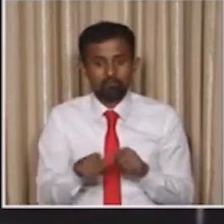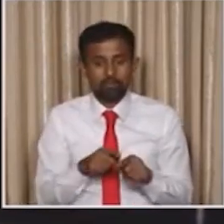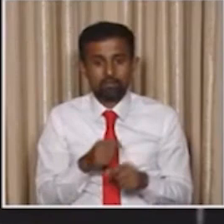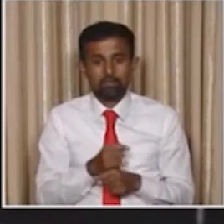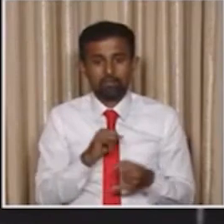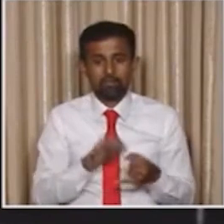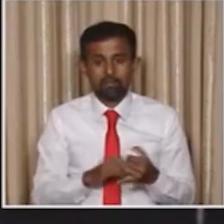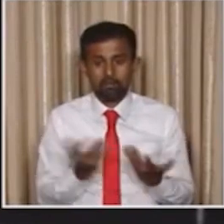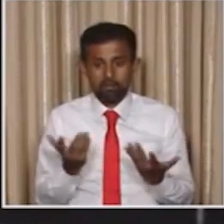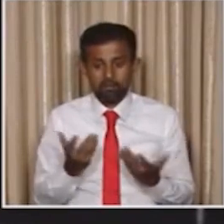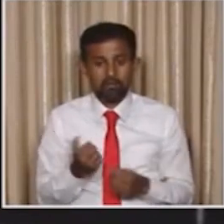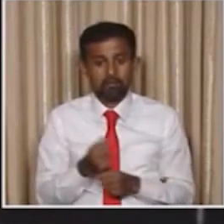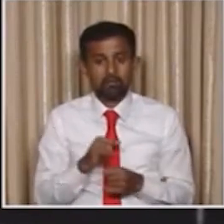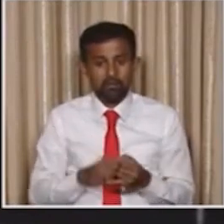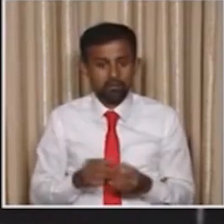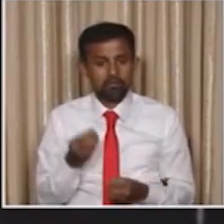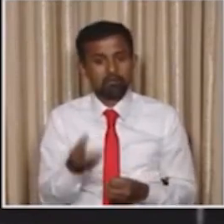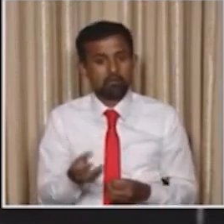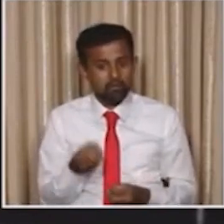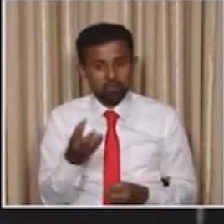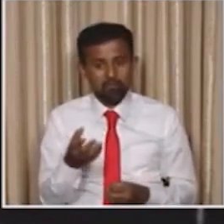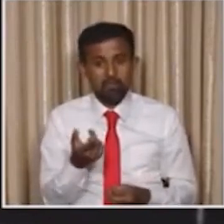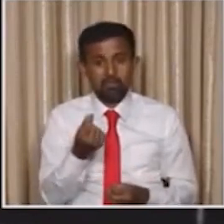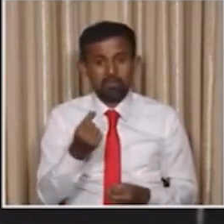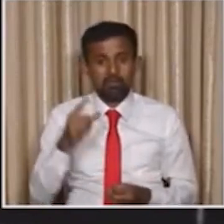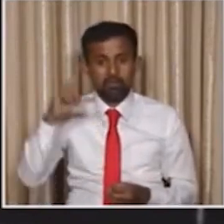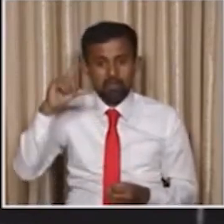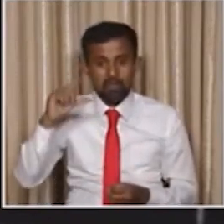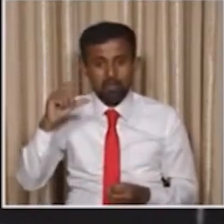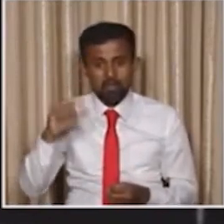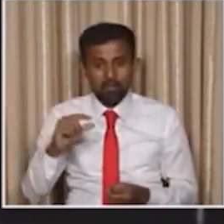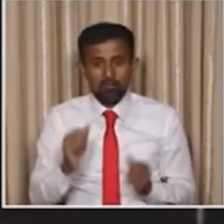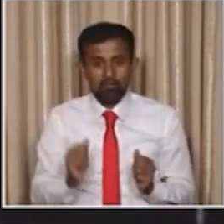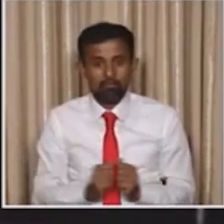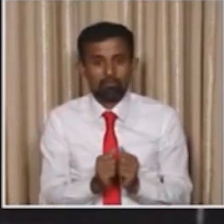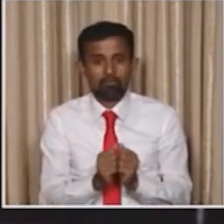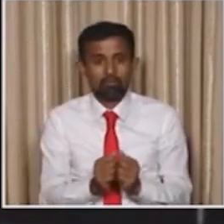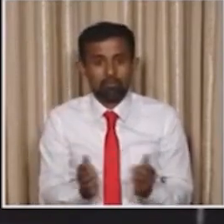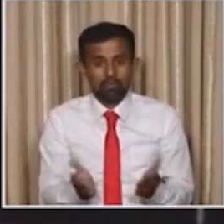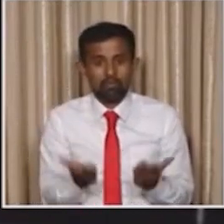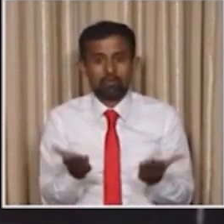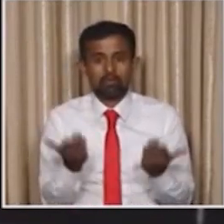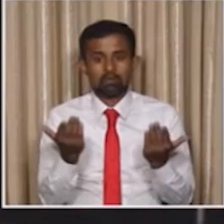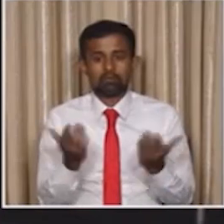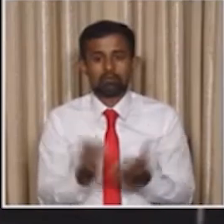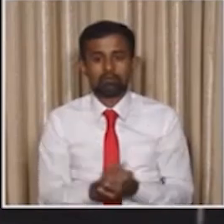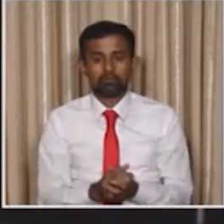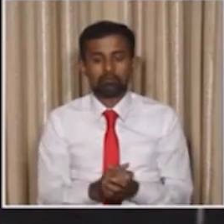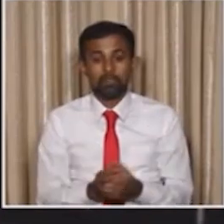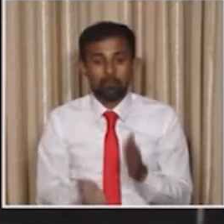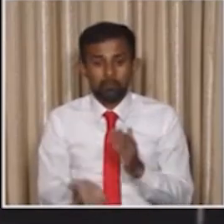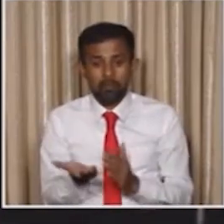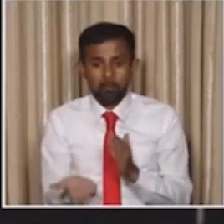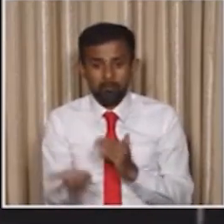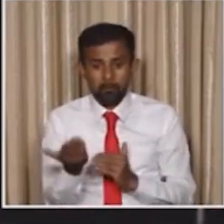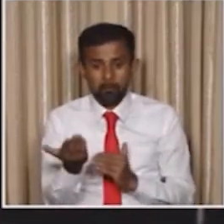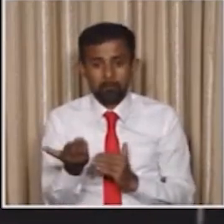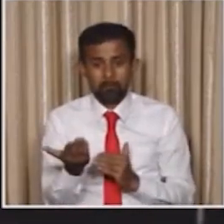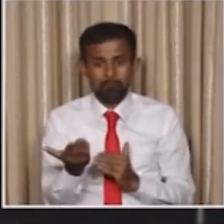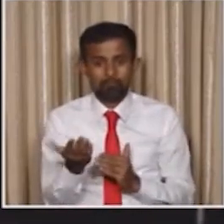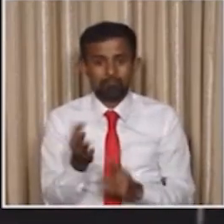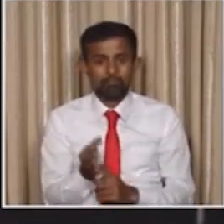නැති රටේ ගෑස් දෙන ගමන් මිල අඩු කරන්න යන ගමන යමින් තිබෙනවා. එතකොට මේ ගමනේ මම